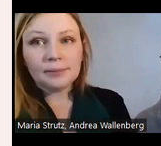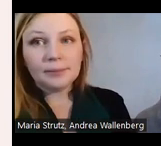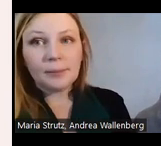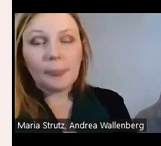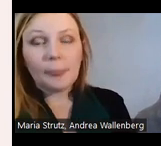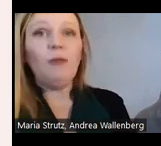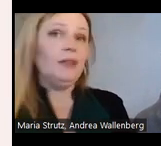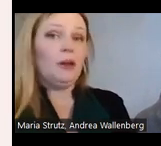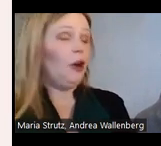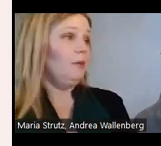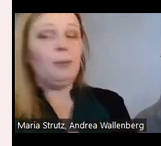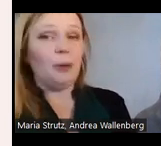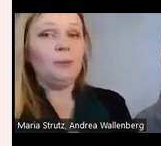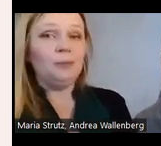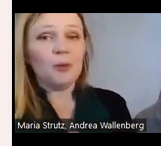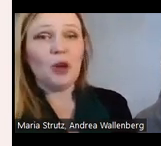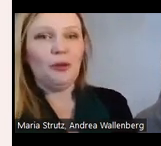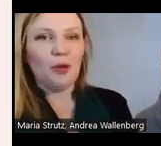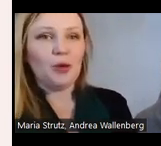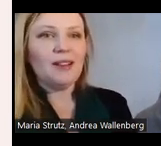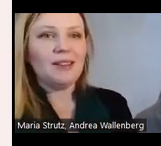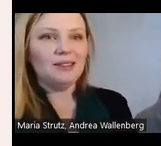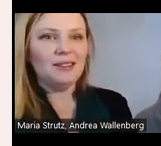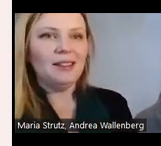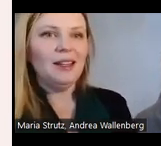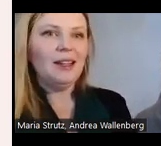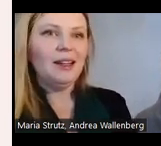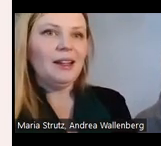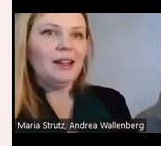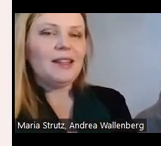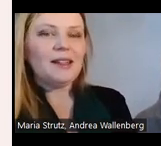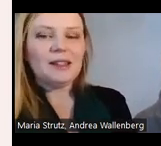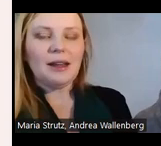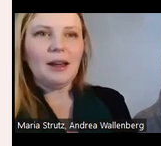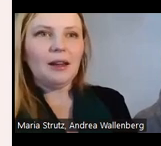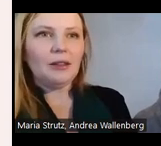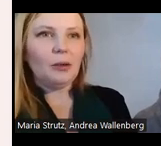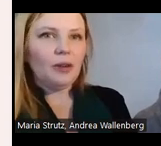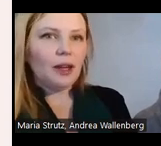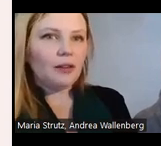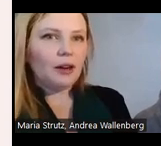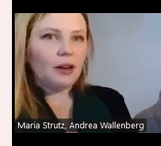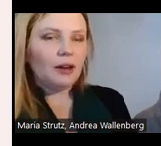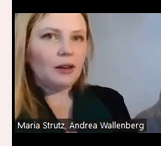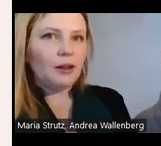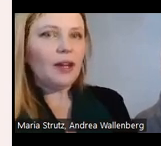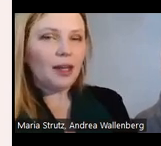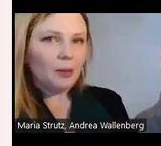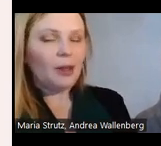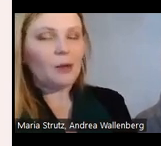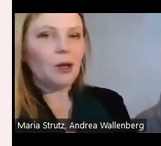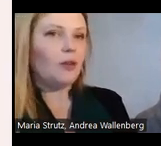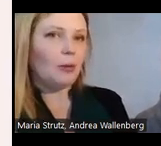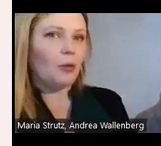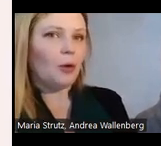förskolepersonal. Och har användning för. Och har användning för. Och göra det funktionellt. Mm. Yes. Jag tror vi kanske... Ja, vi kan